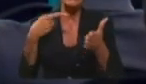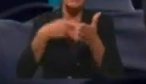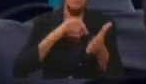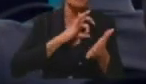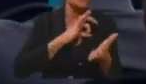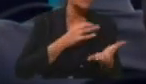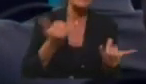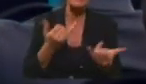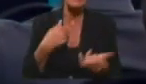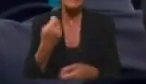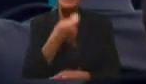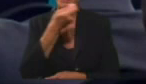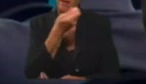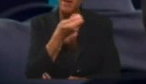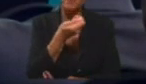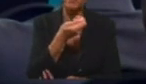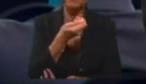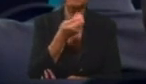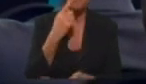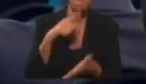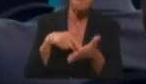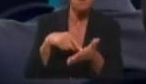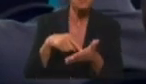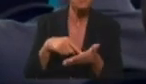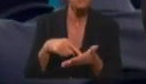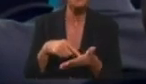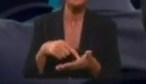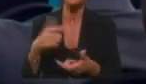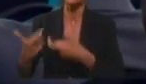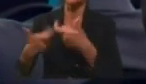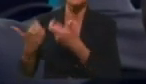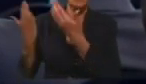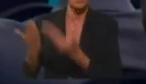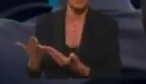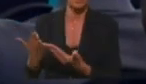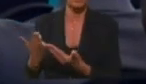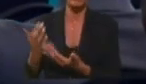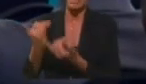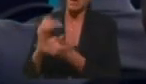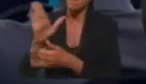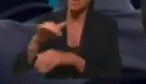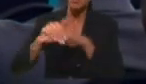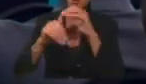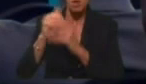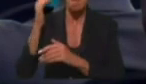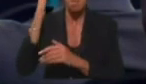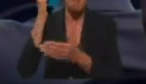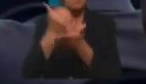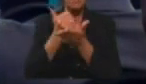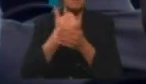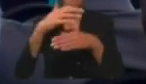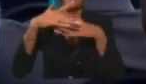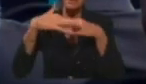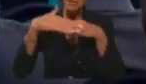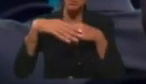dotrzeć. No ale no właśnie, co on może zrobić? Jeżeli ma to szczęście i mieszka gdzieś przy przystanku, no